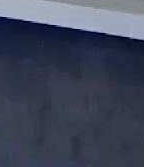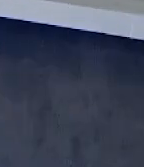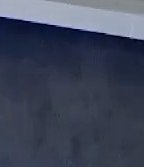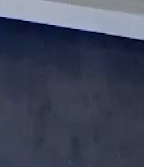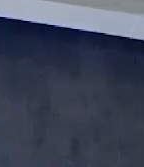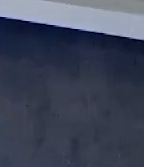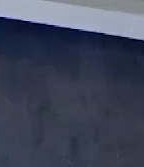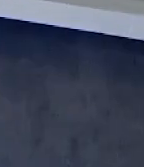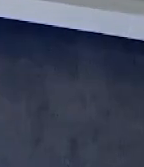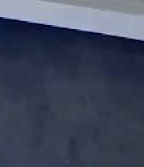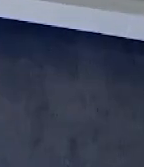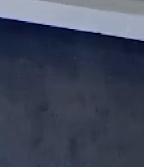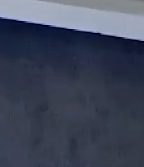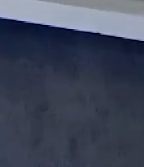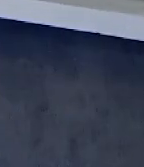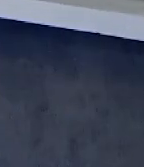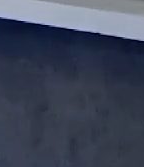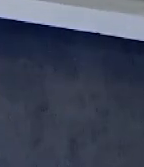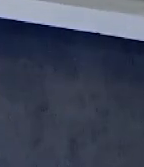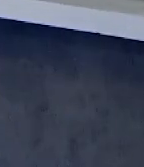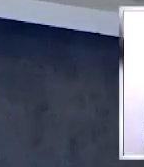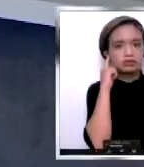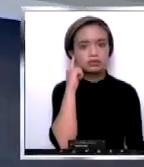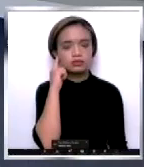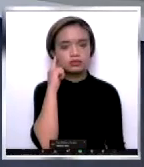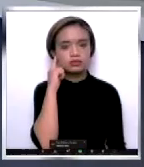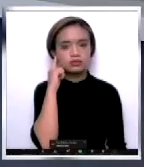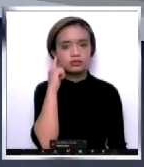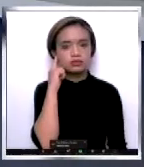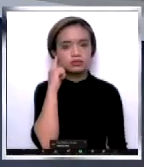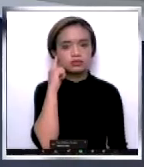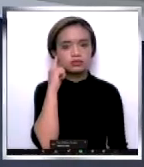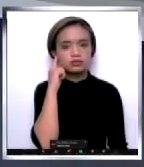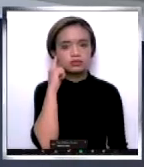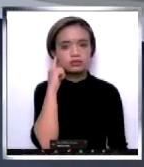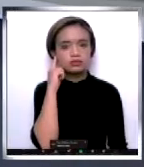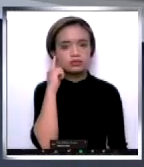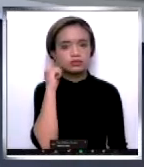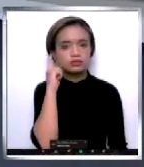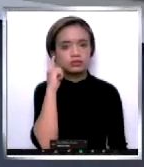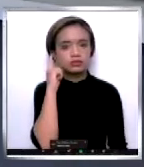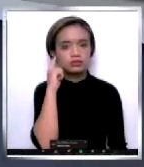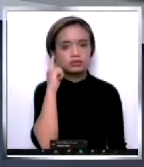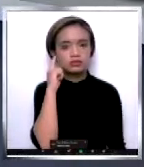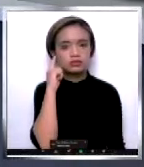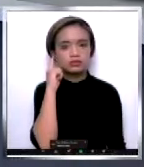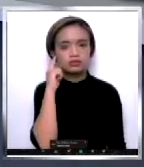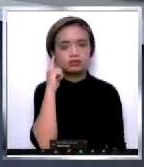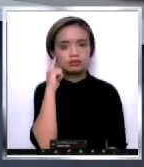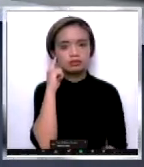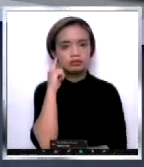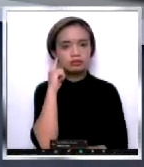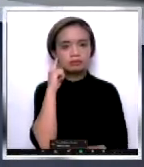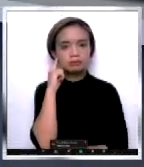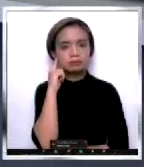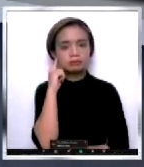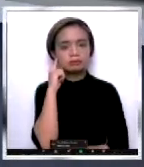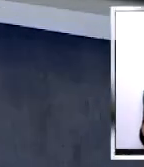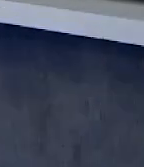rin ang pagkonsumo ng mga Pilipino sa pangkalahatan. Isa yan sa mga dahilan kung bakit lumago ang ekonomiya